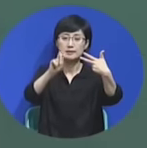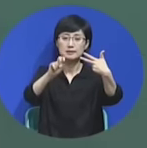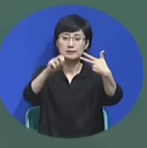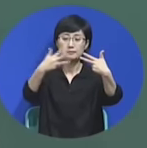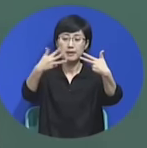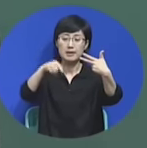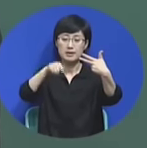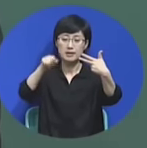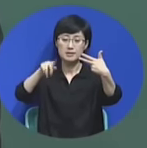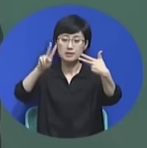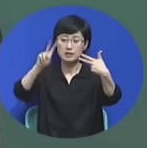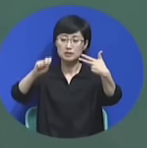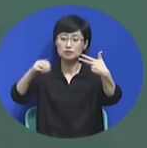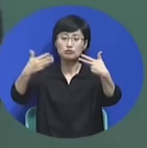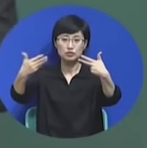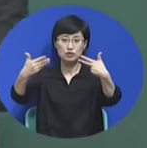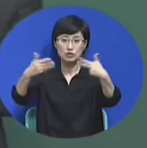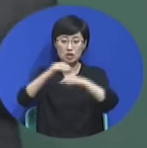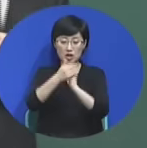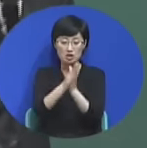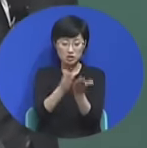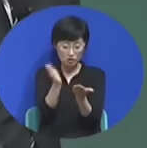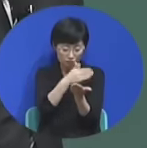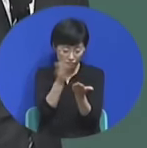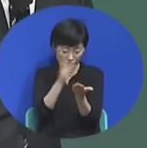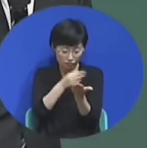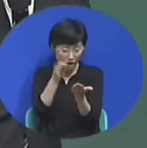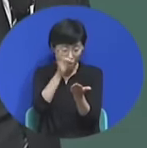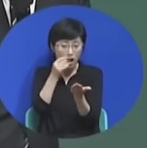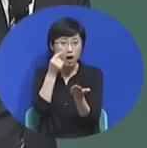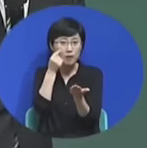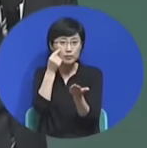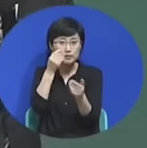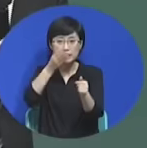28절에서 29절 한번 성경을 한번 보겠습니다.